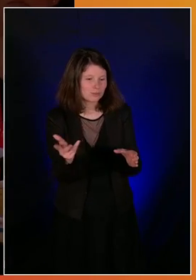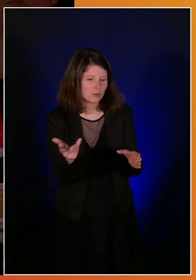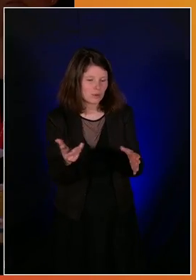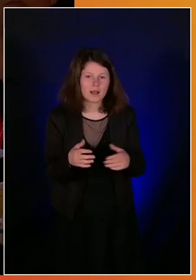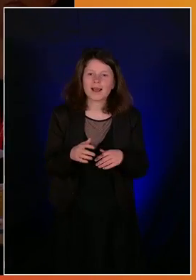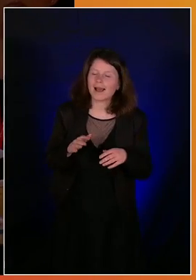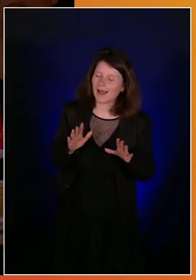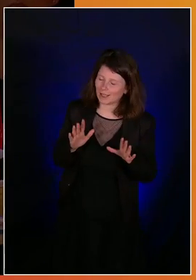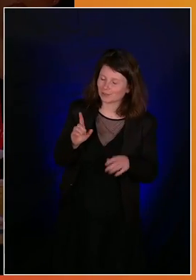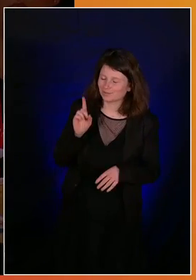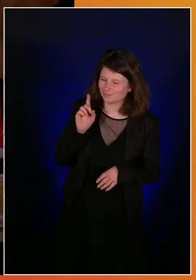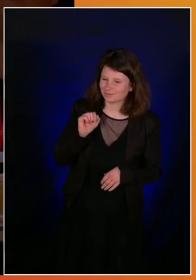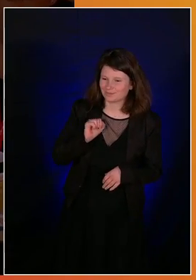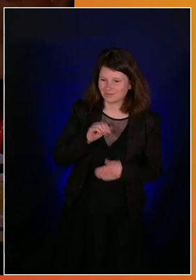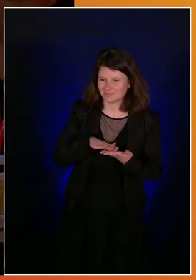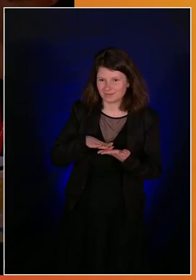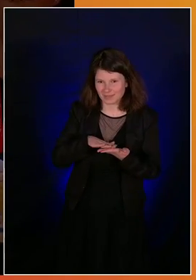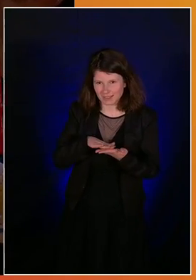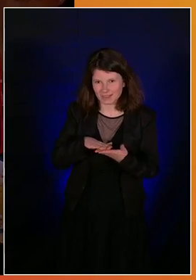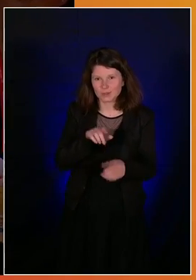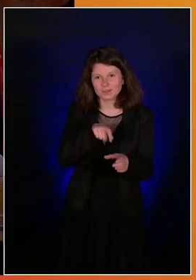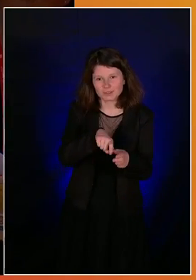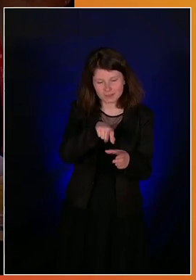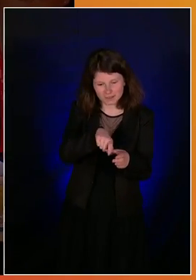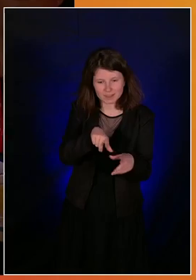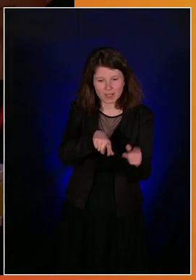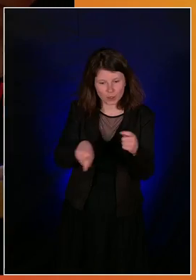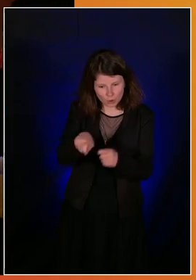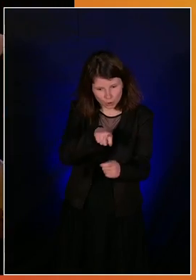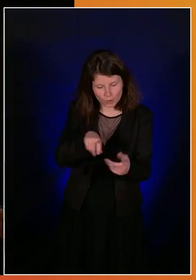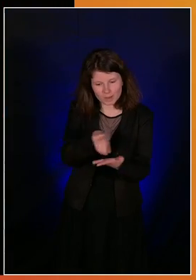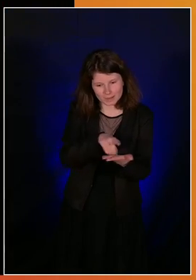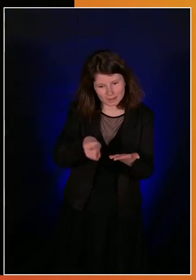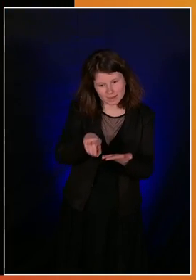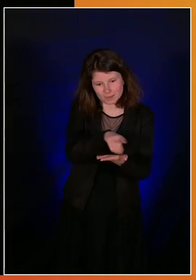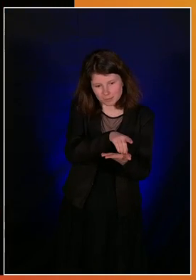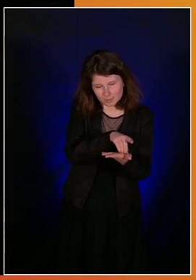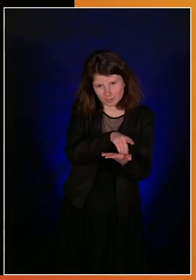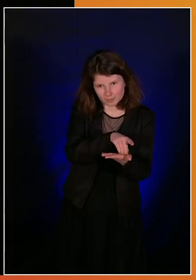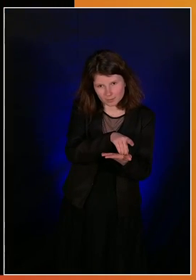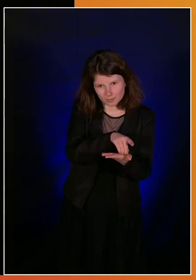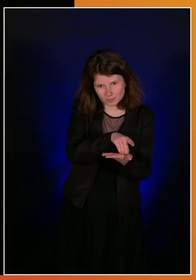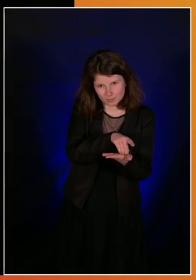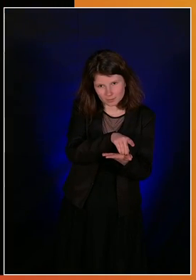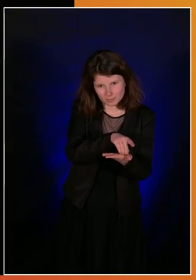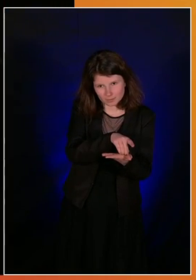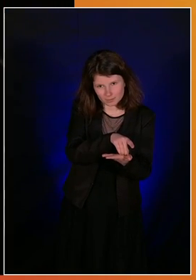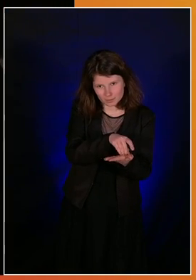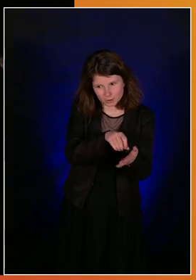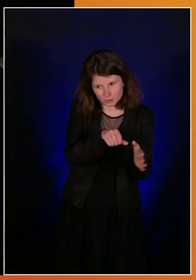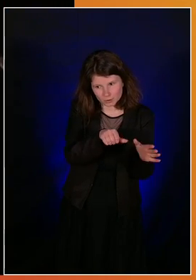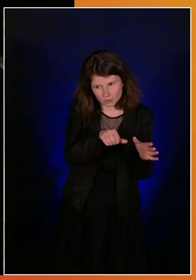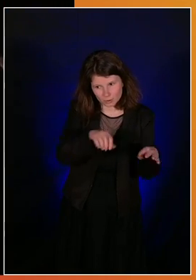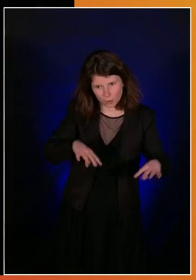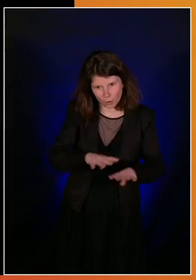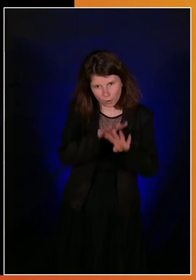ah bon excusez-moi c'est le syndicat commerce départemental du rô et de la métropole